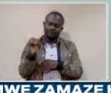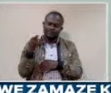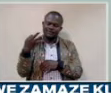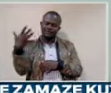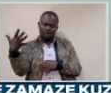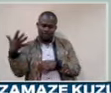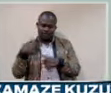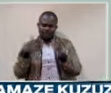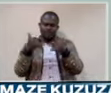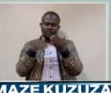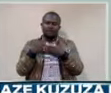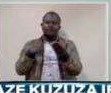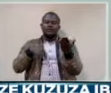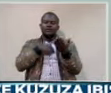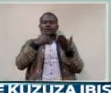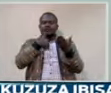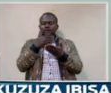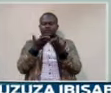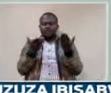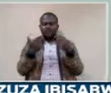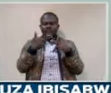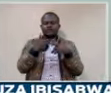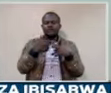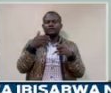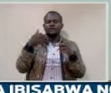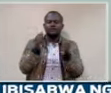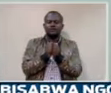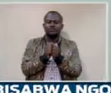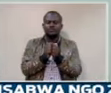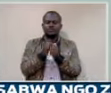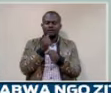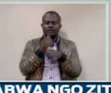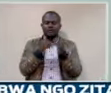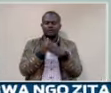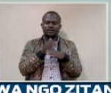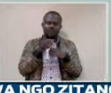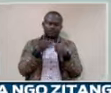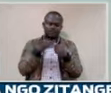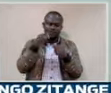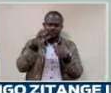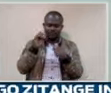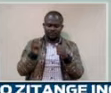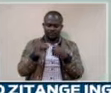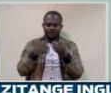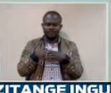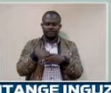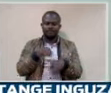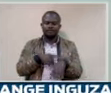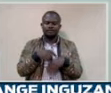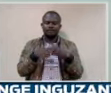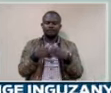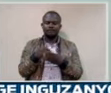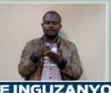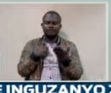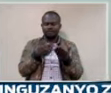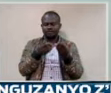35, ariko ubu ngubu tuvugana tugeze mu bakozi bageze muri 80. Ariko baraje badukorera ko muri iki cya COVID twari dufite sales